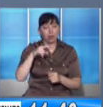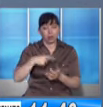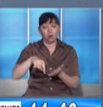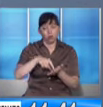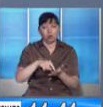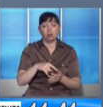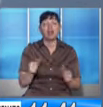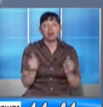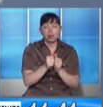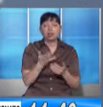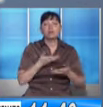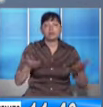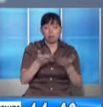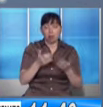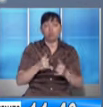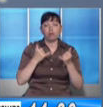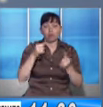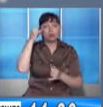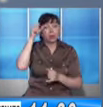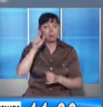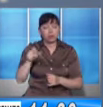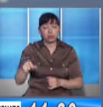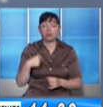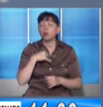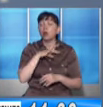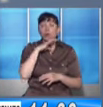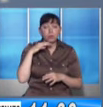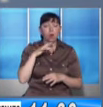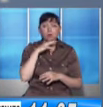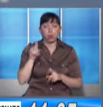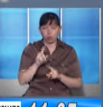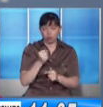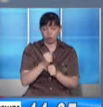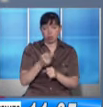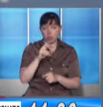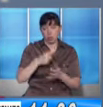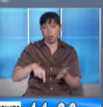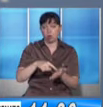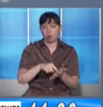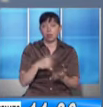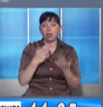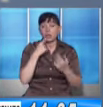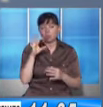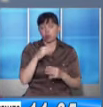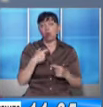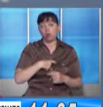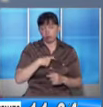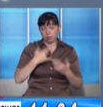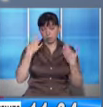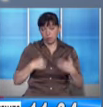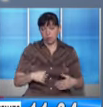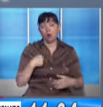de dumneavoastră, stimați bălțeni, am realizat foarte multe lucruri frumoase pentru oraș. Dacă e să vorbesc despre mine,